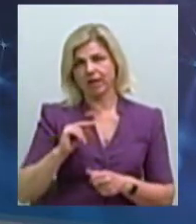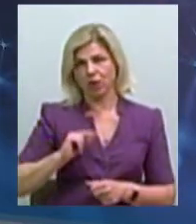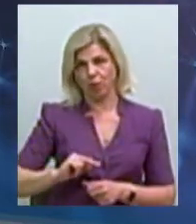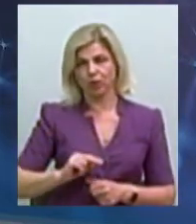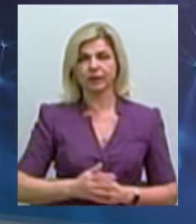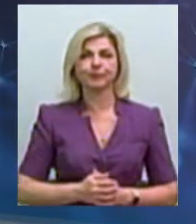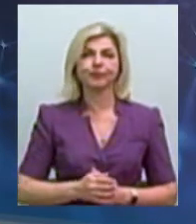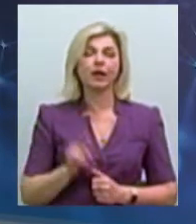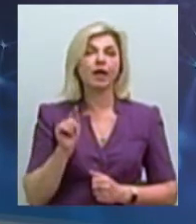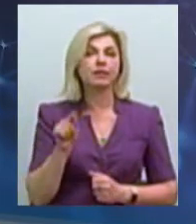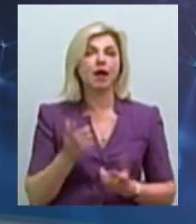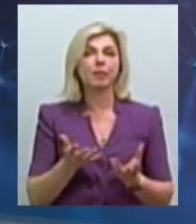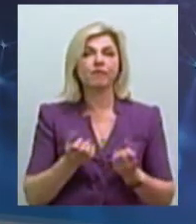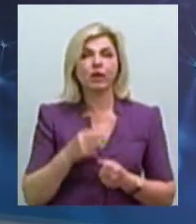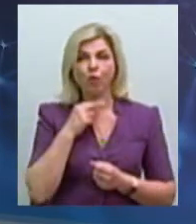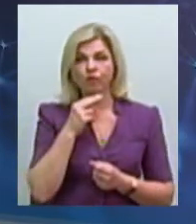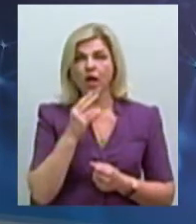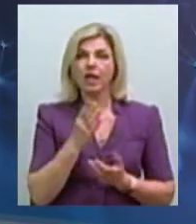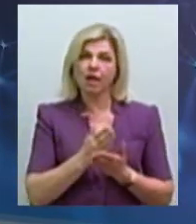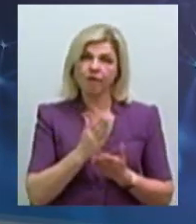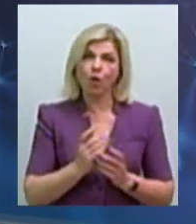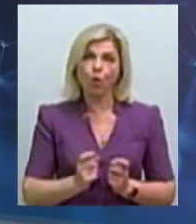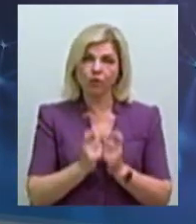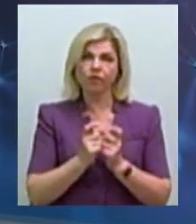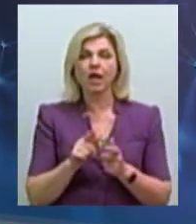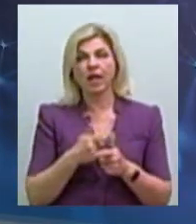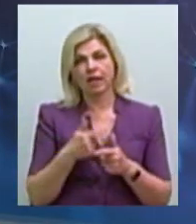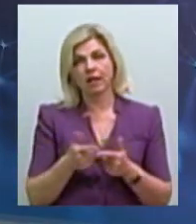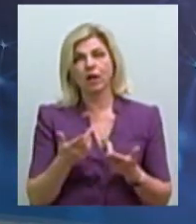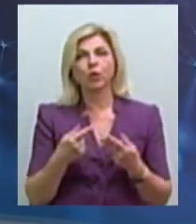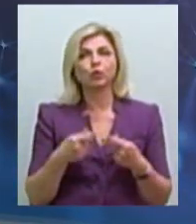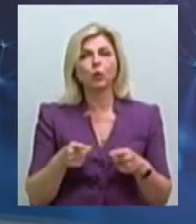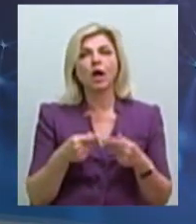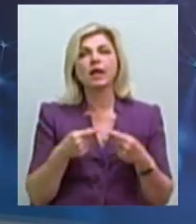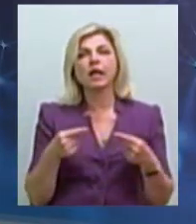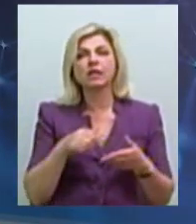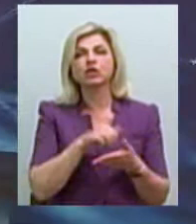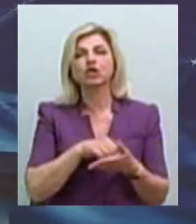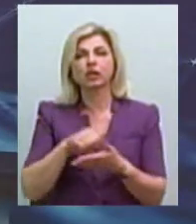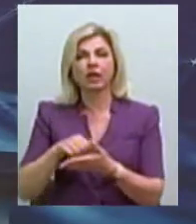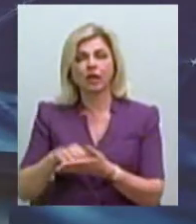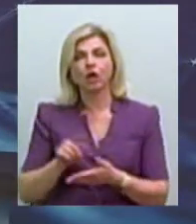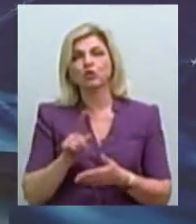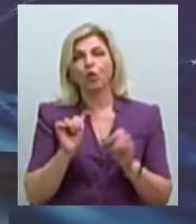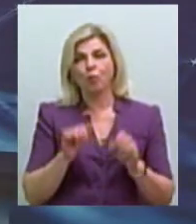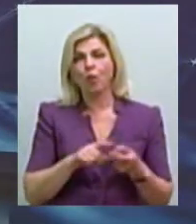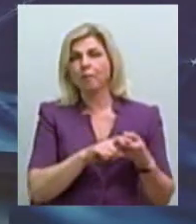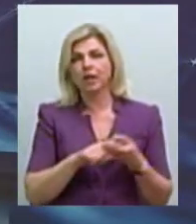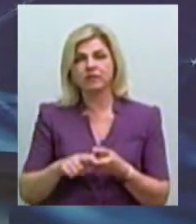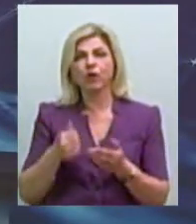уваги не наявність конфліктів, а що, якісь заплановані різні зміни? Різні чинники, які можуть призвести